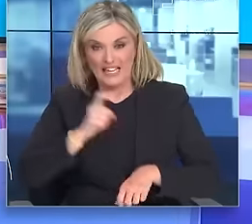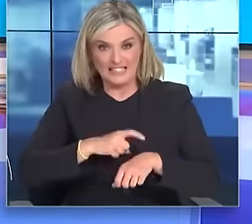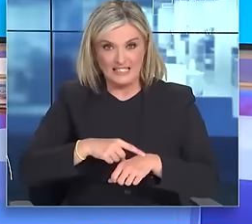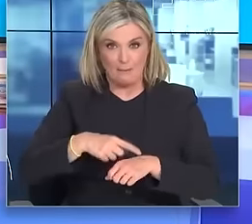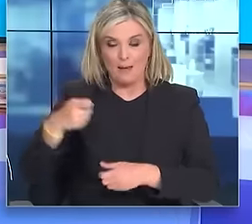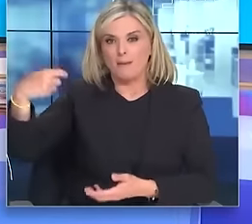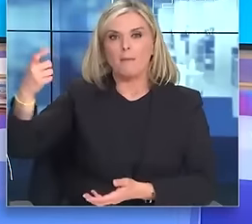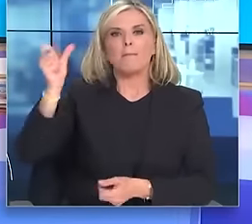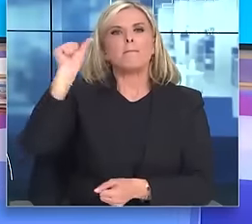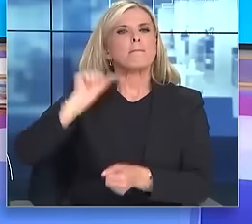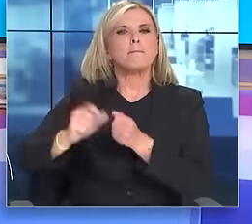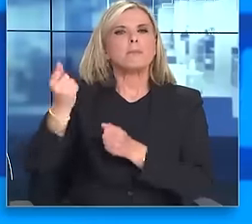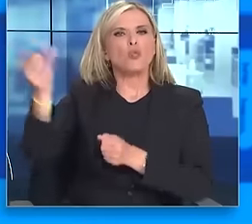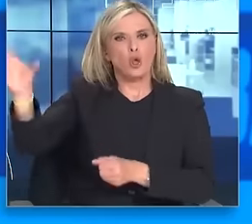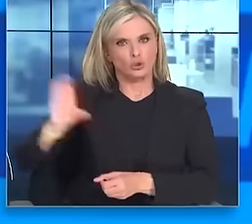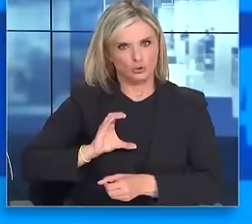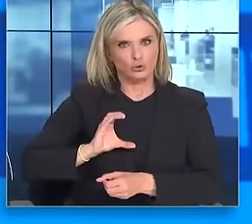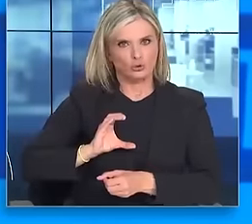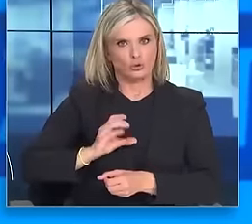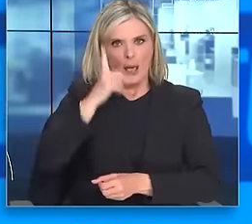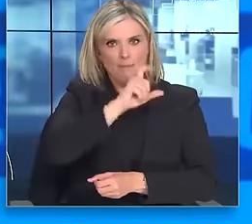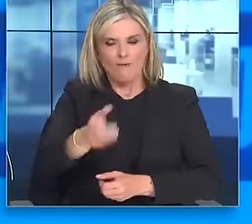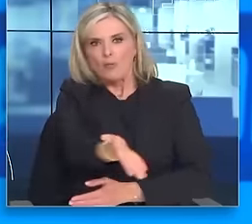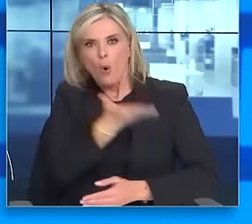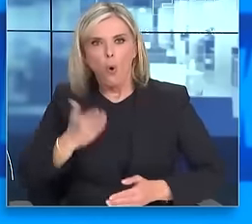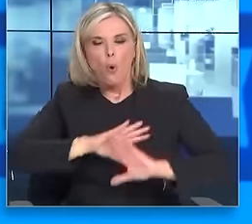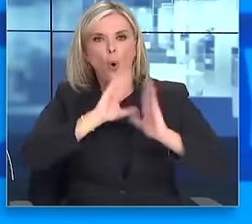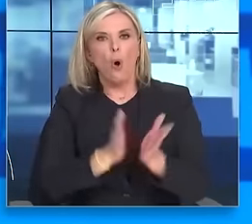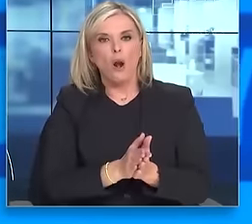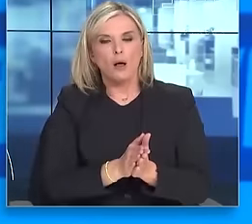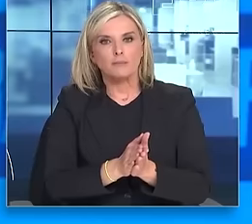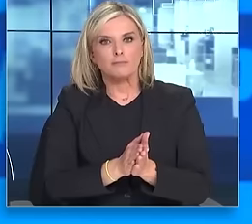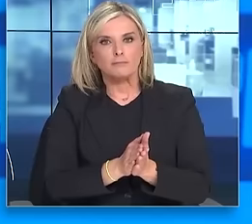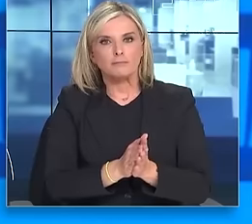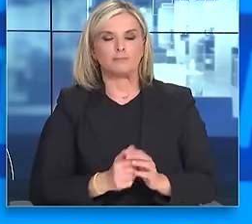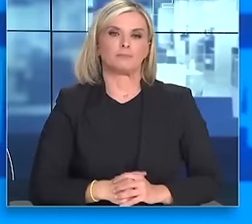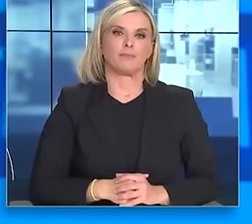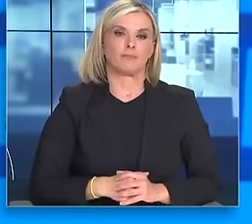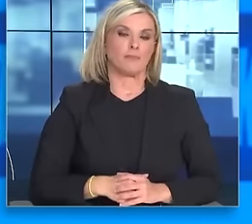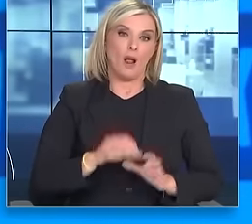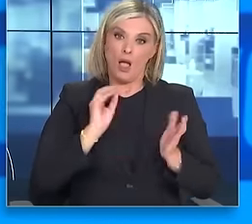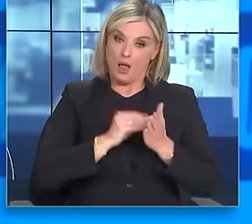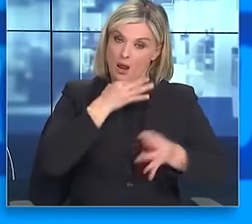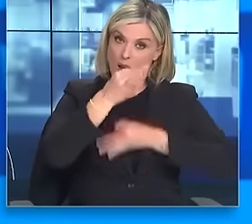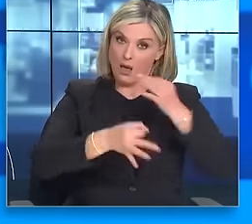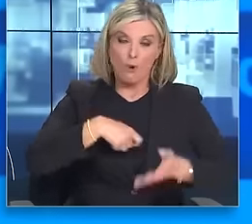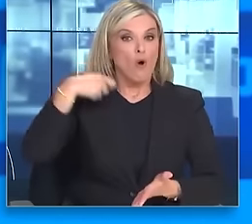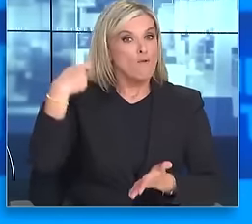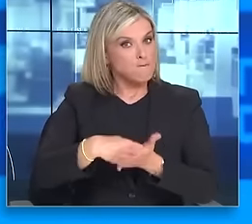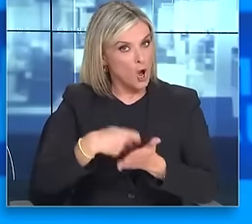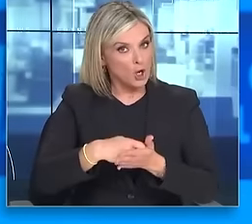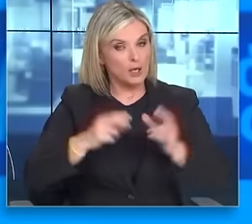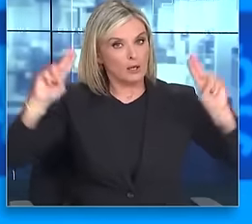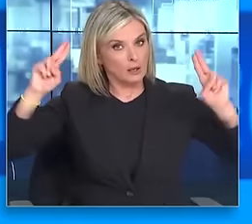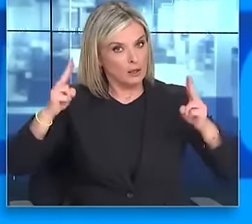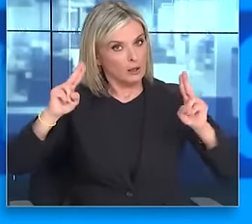Αλλά δεν υπάρχει καμία αμφιβολία ότι οι φόροι έχουν μειωθεί και ότι οι μισθοί έχουν αυξηθεί. Και να πω και κάτι, το σημαντικό είναι να αυξάνεται όχι